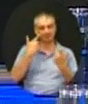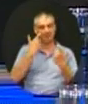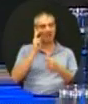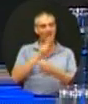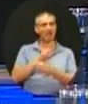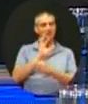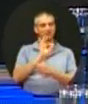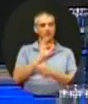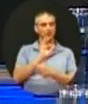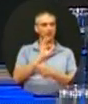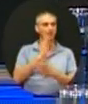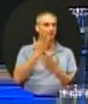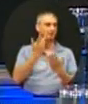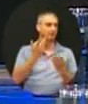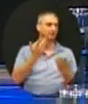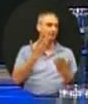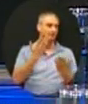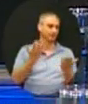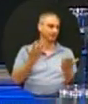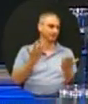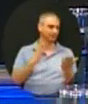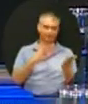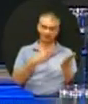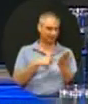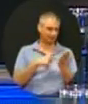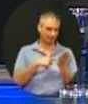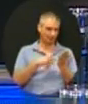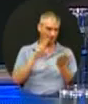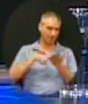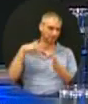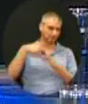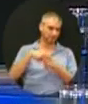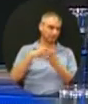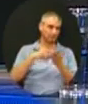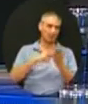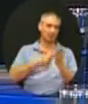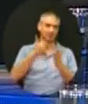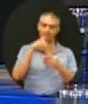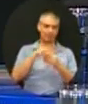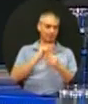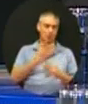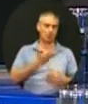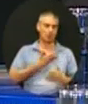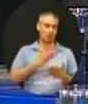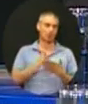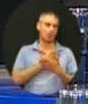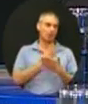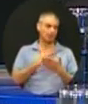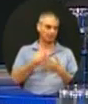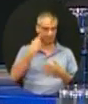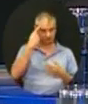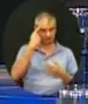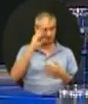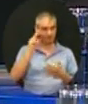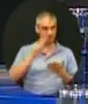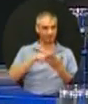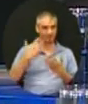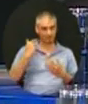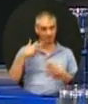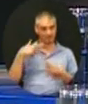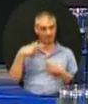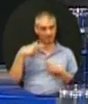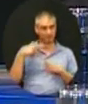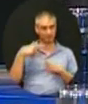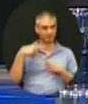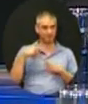אכיפה שלח חלק חלק מהסיבות ש בגץ נכנס כי שר הפנים לא קיבל את ההחלטה אני מניח שאם בגץ נכנס